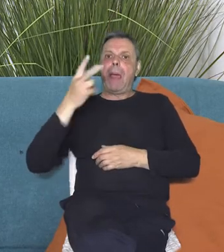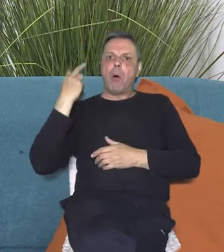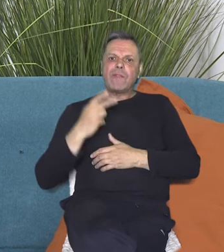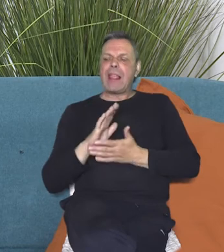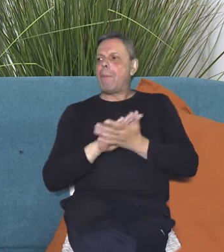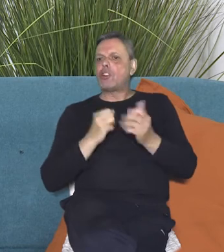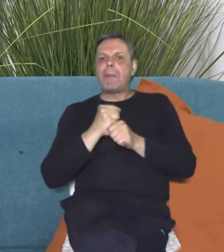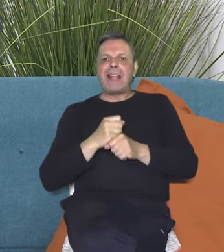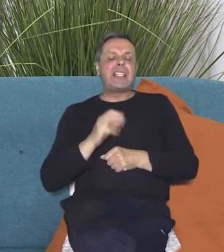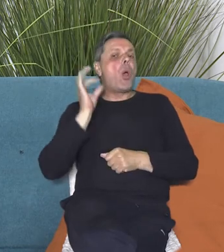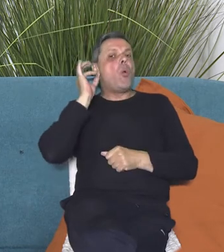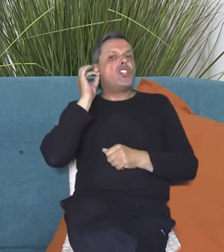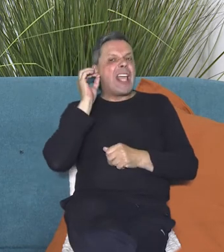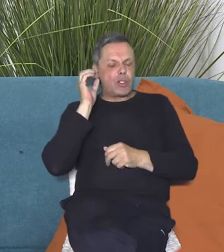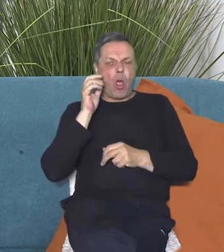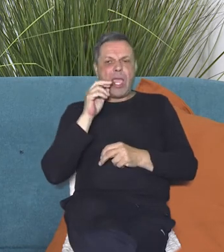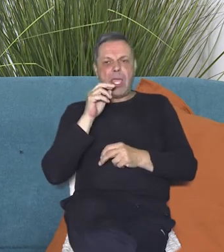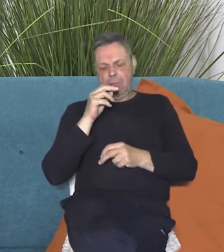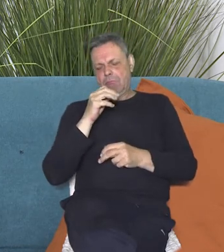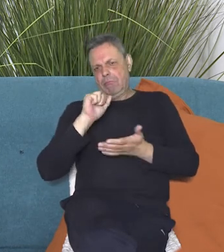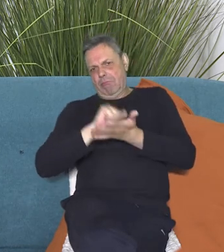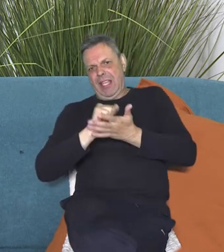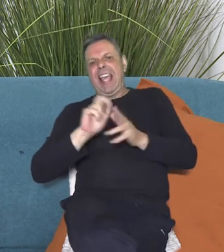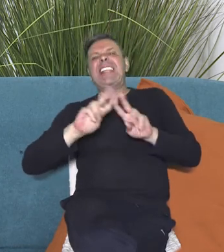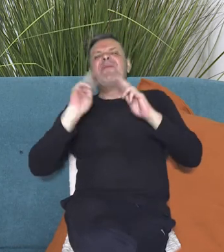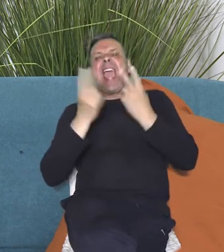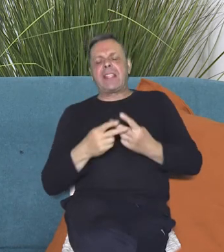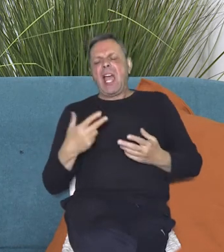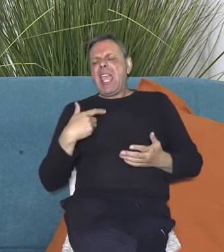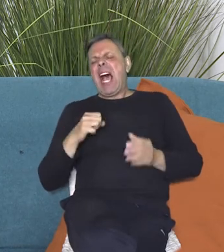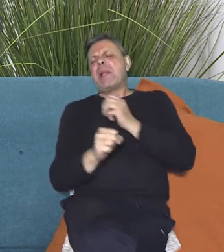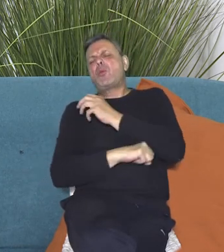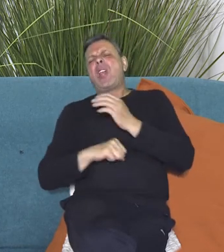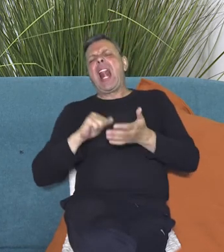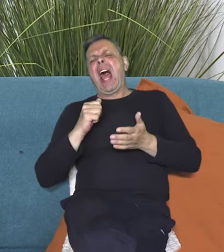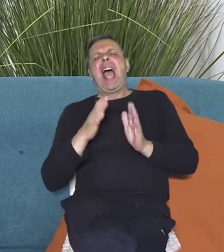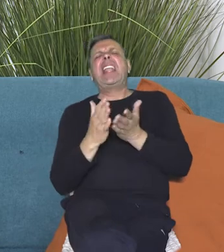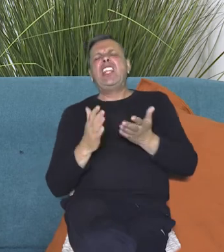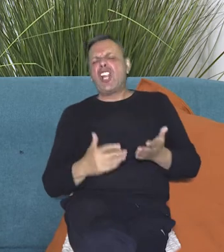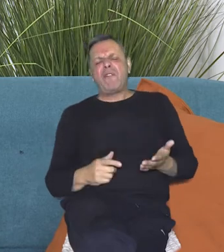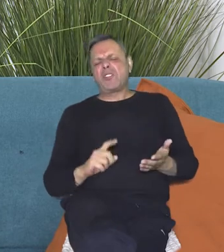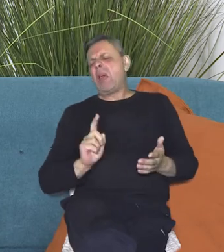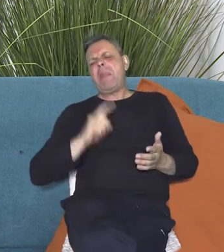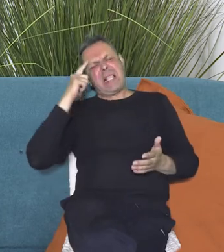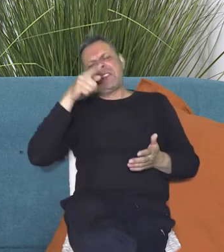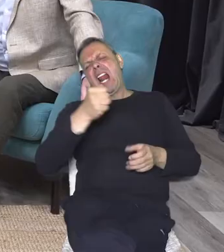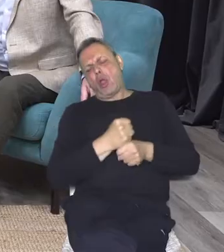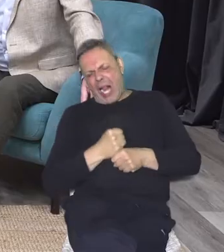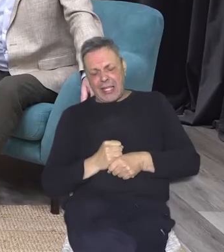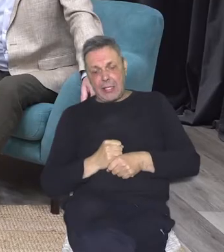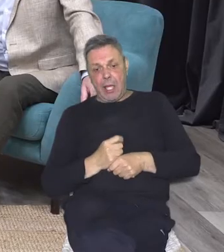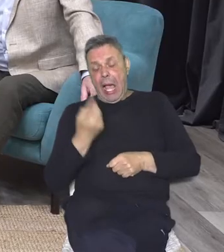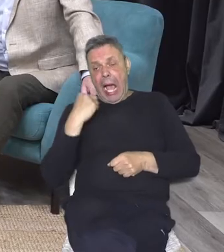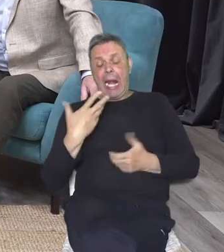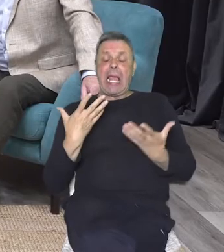me pozvala da počnem raditi u ženskoj reviji Svijet. Nisam se mislila time baviti. Ja sam studirala književnost i mislila sam više manje se time baviti.